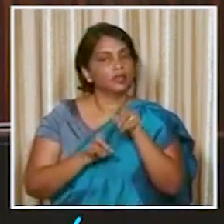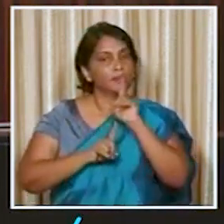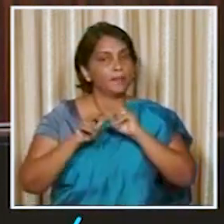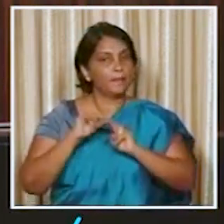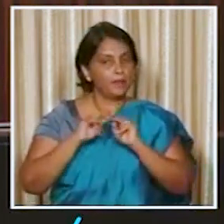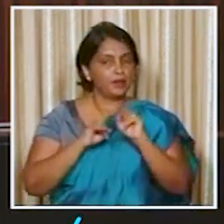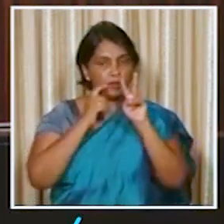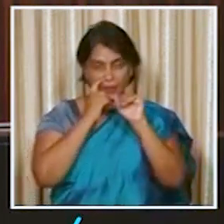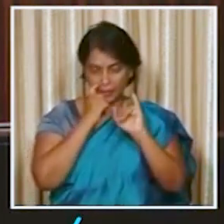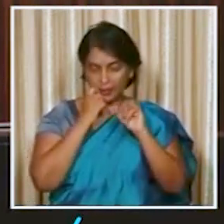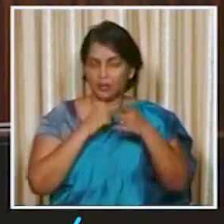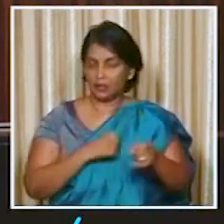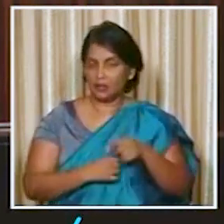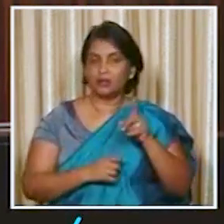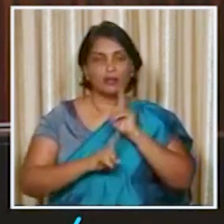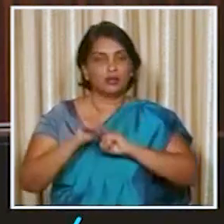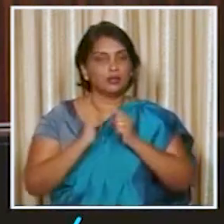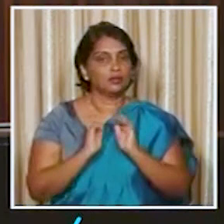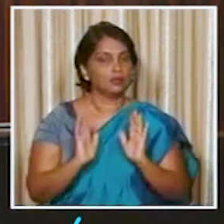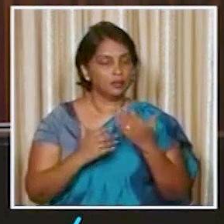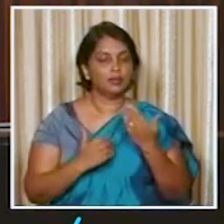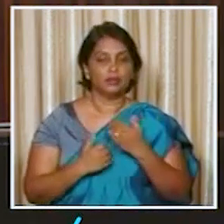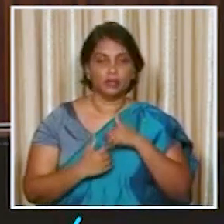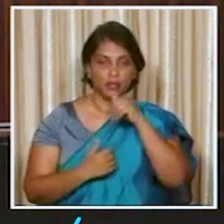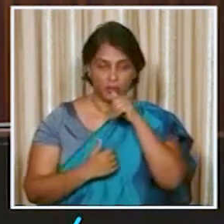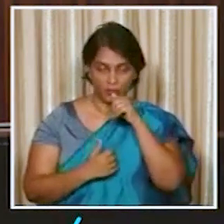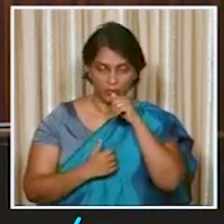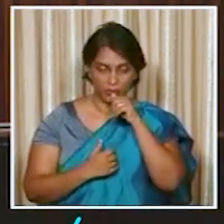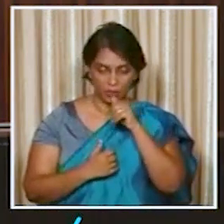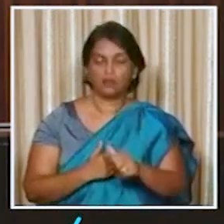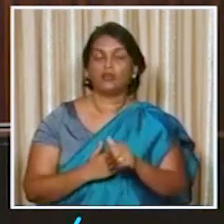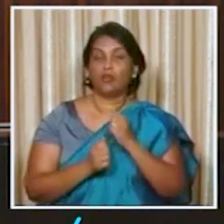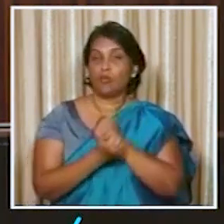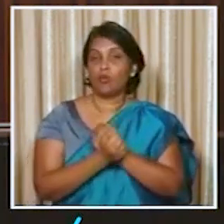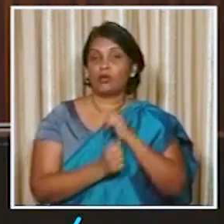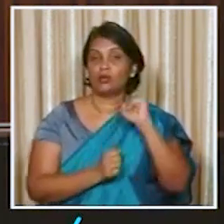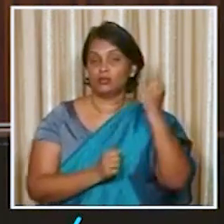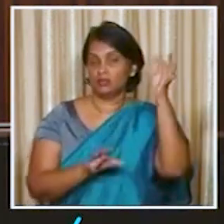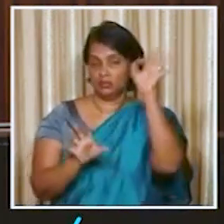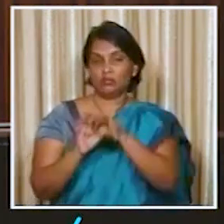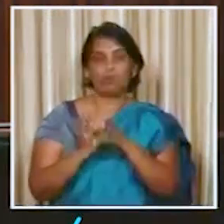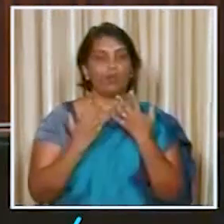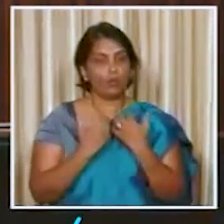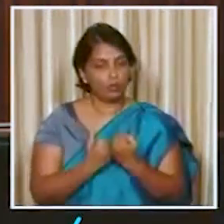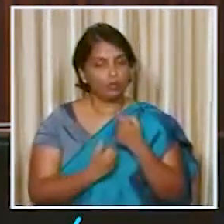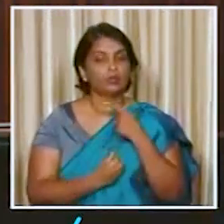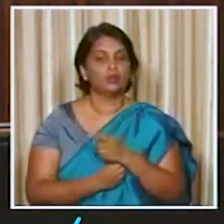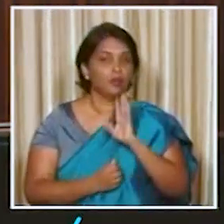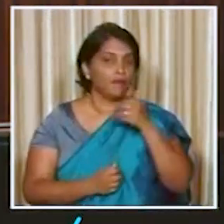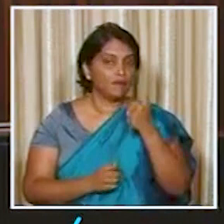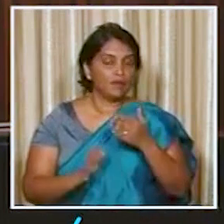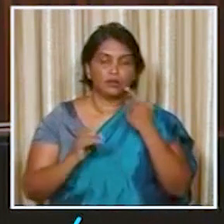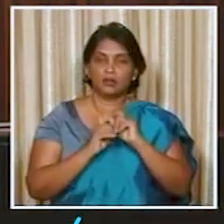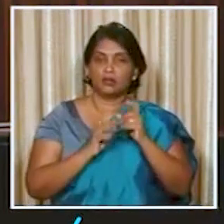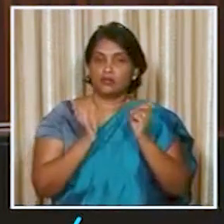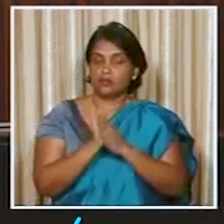පෙබරවාරි මාස 26 වෙනි දින රැස්වීම ආරම්භයේදී මා ස්ථිර පොලිස් පතිවරයෙකු පත් කිරීමේ අවශ්‍යතාවය හා වැදගත්කම